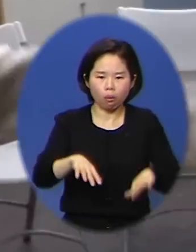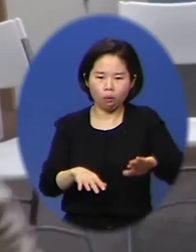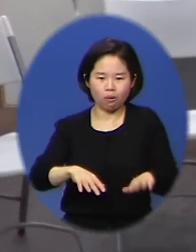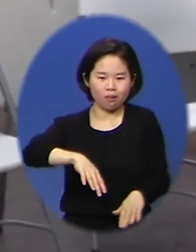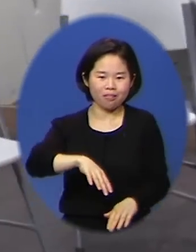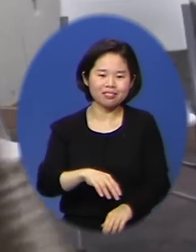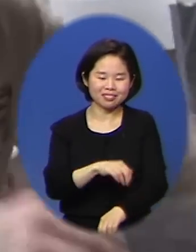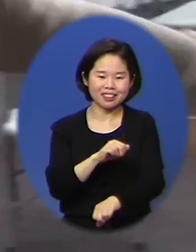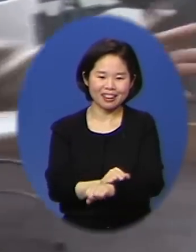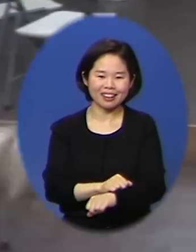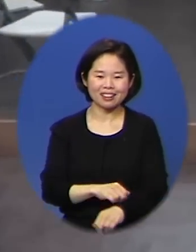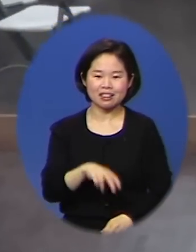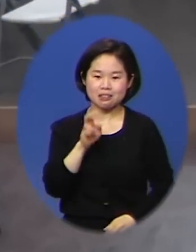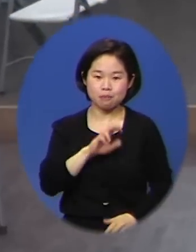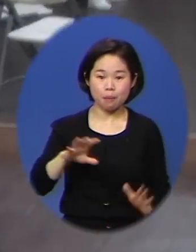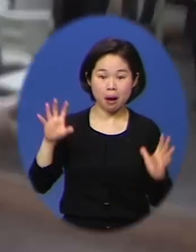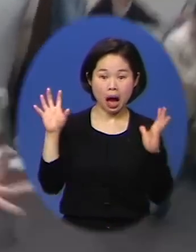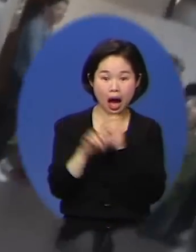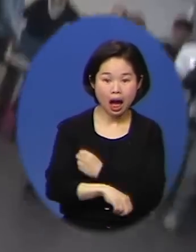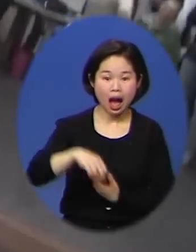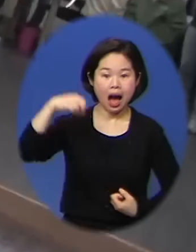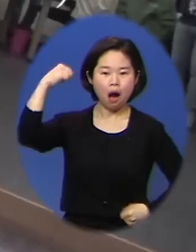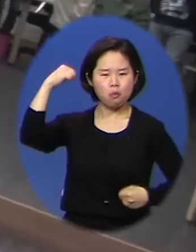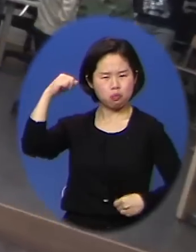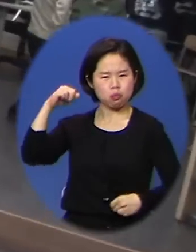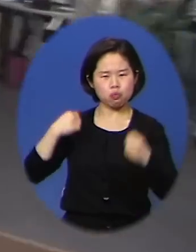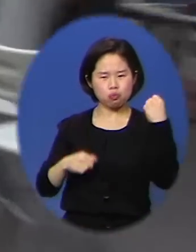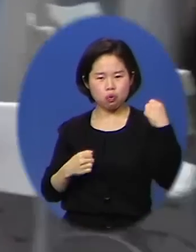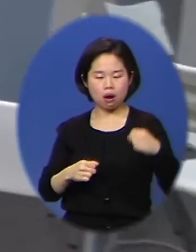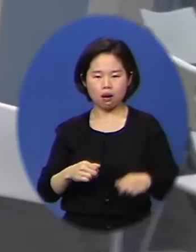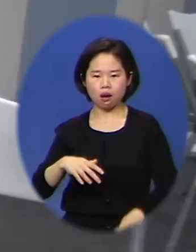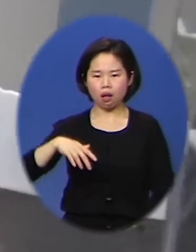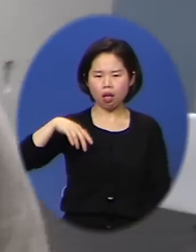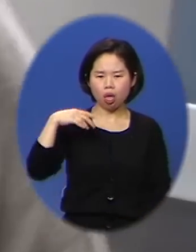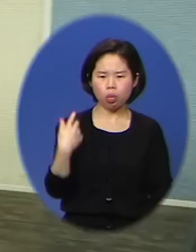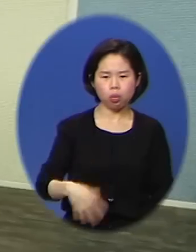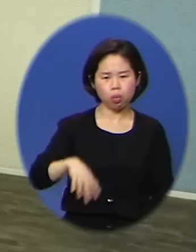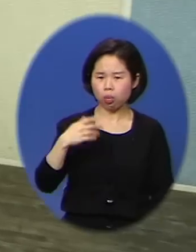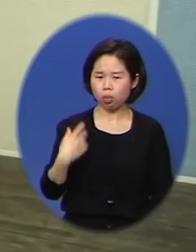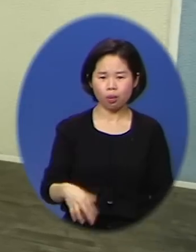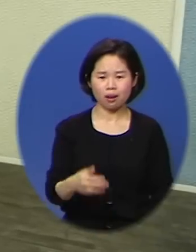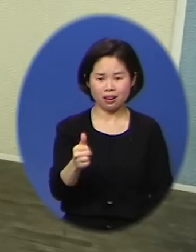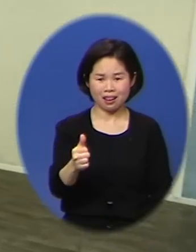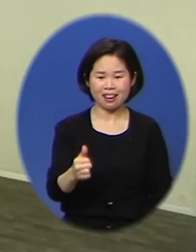하지만 음악이 나오자 바로 나오는 춤 동작이 보통이 아니다.